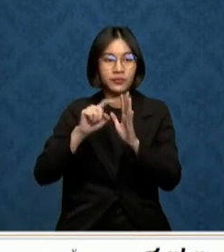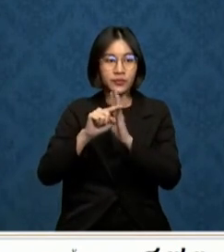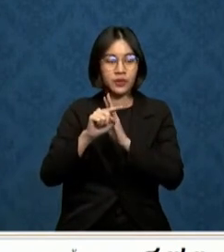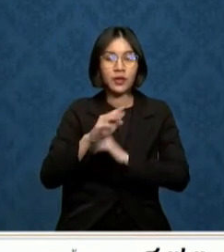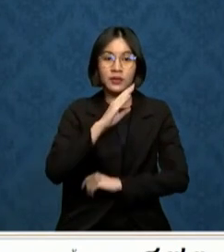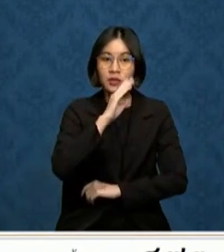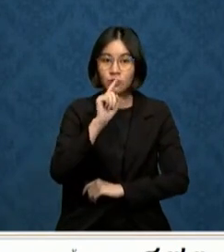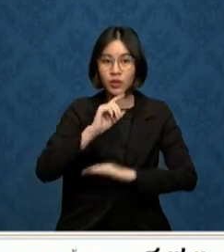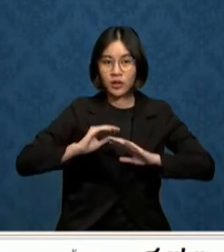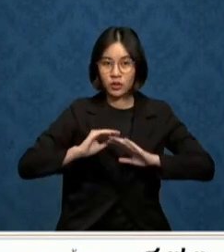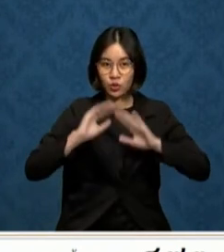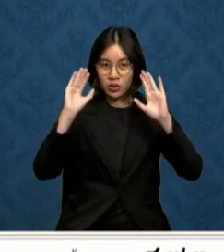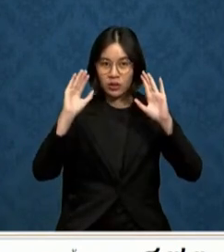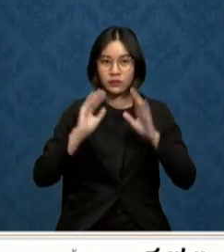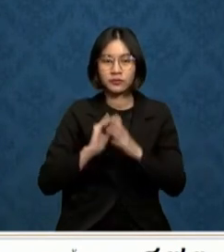เลิก